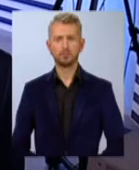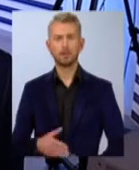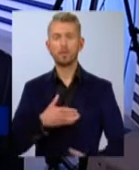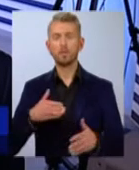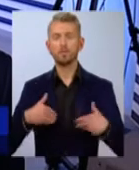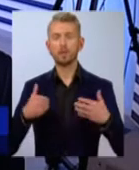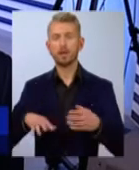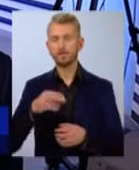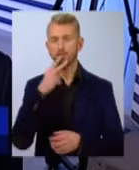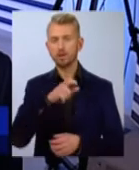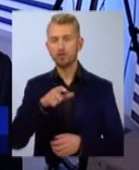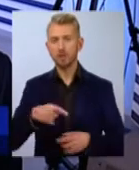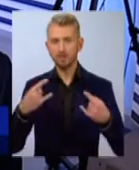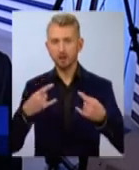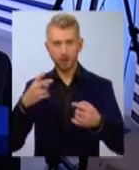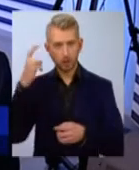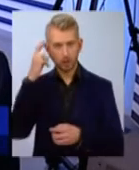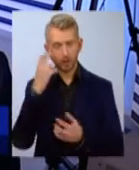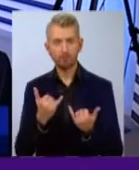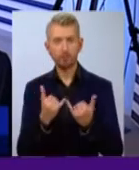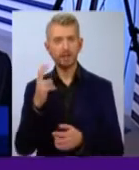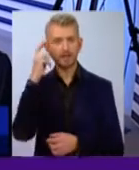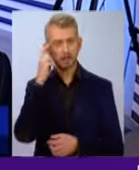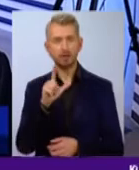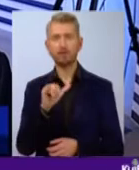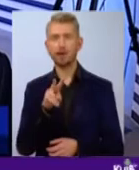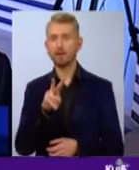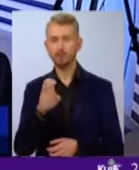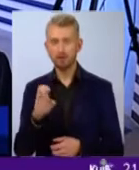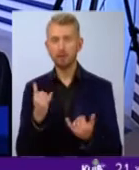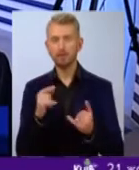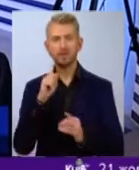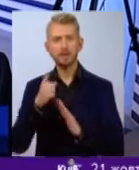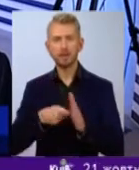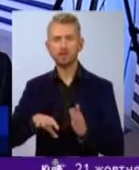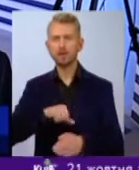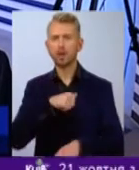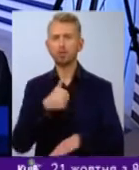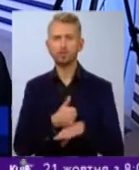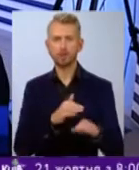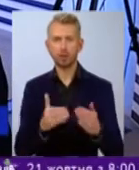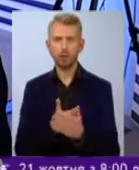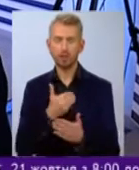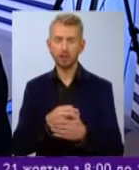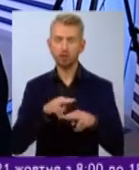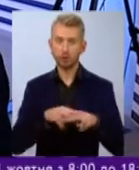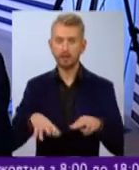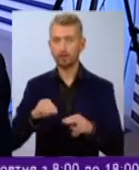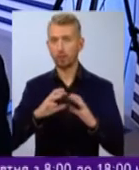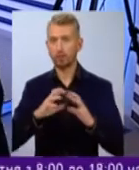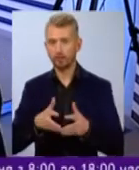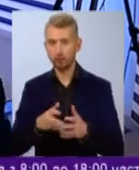Мої вітання усім глядачам телеканалу «Київ» в ефірі «Київлайф». І за мить ви дізнаєтесь всі найголовніші новини як столиці, так і всього світу.